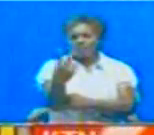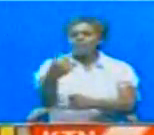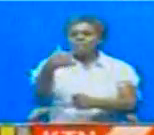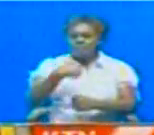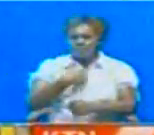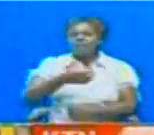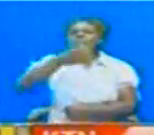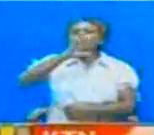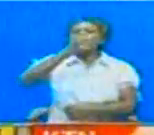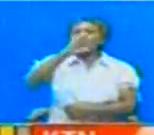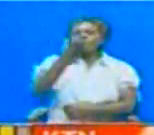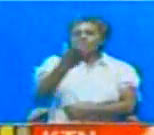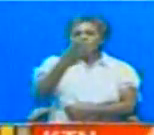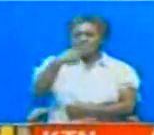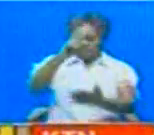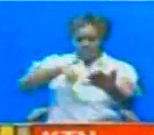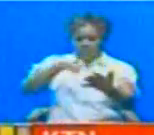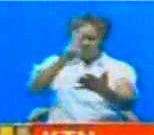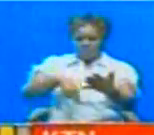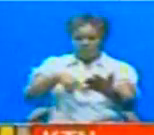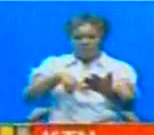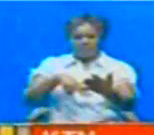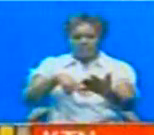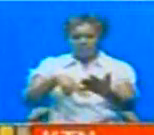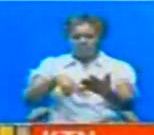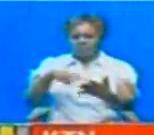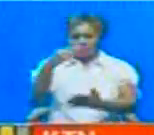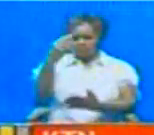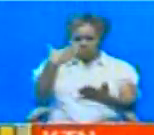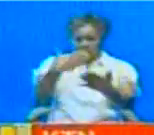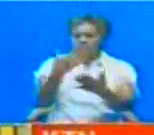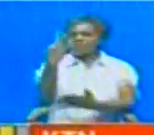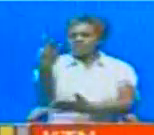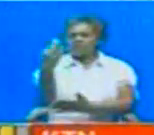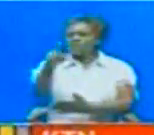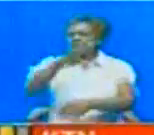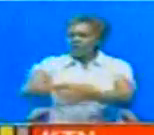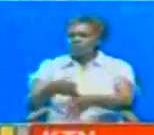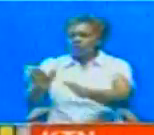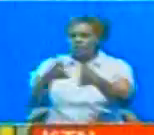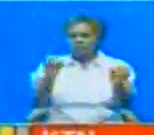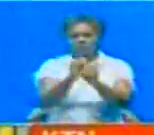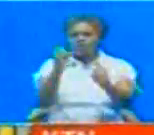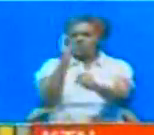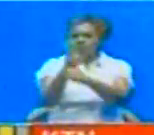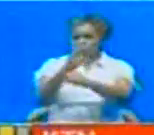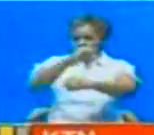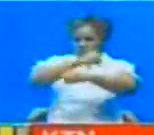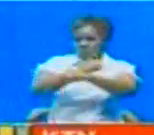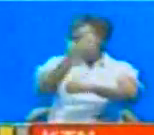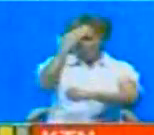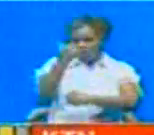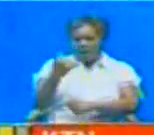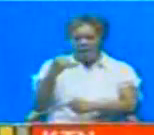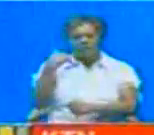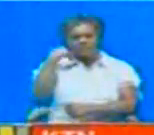Nikapiga nikachukua mkono juu nikasoma, yakapea mimi 2 mpaka 3. Japo hakupata nafasi ya kwenda shule ya upili kutokana na ugonjwa